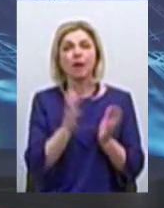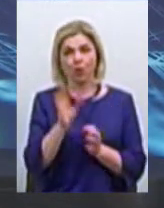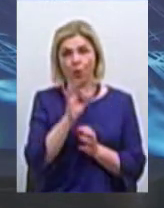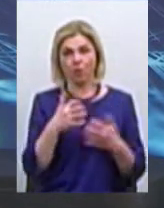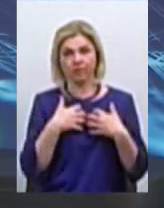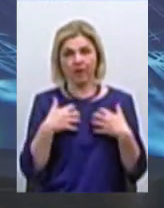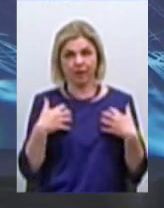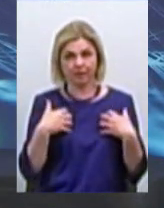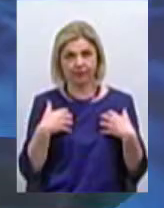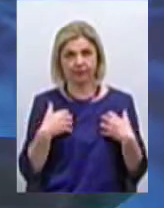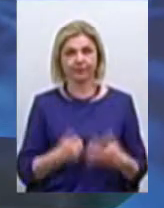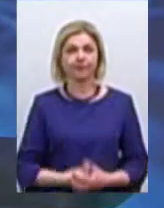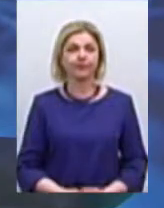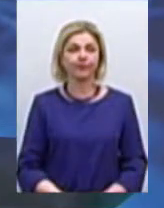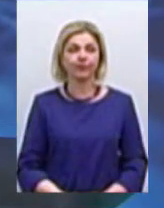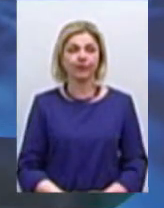тваринку